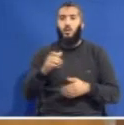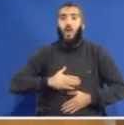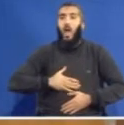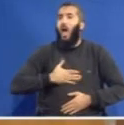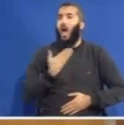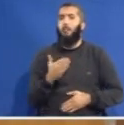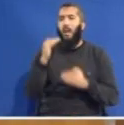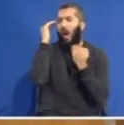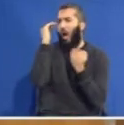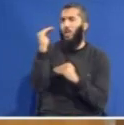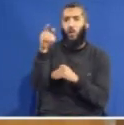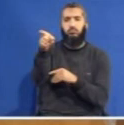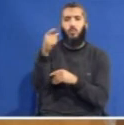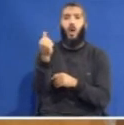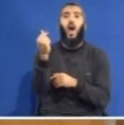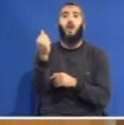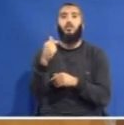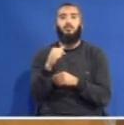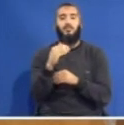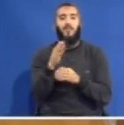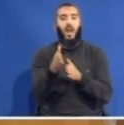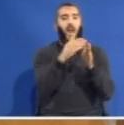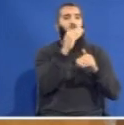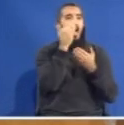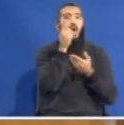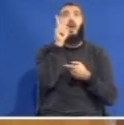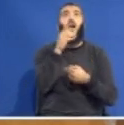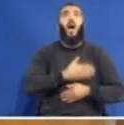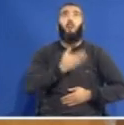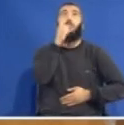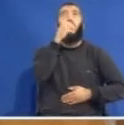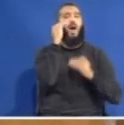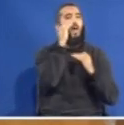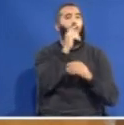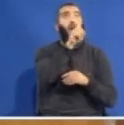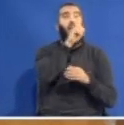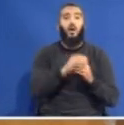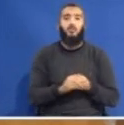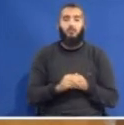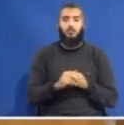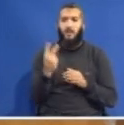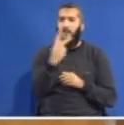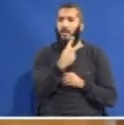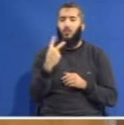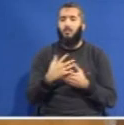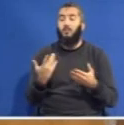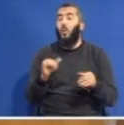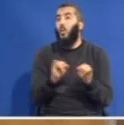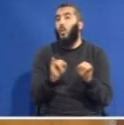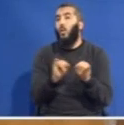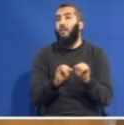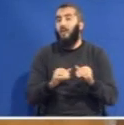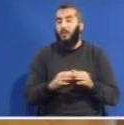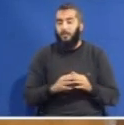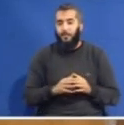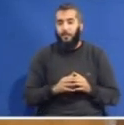كما قال الله تعالى: ليس البر أن تولوا وجوهكم قبل المشرق والمغرب ولكن البر